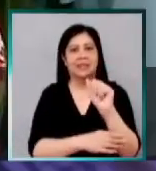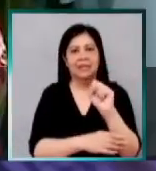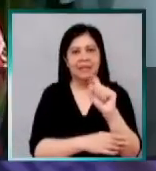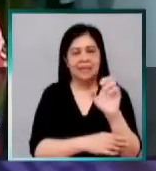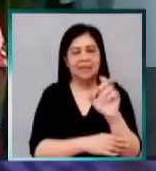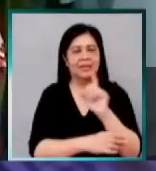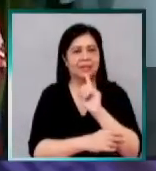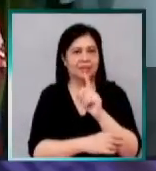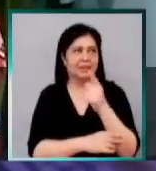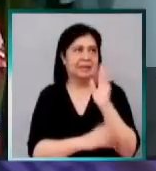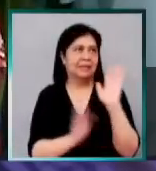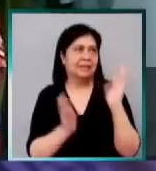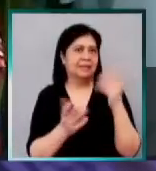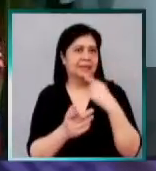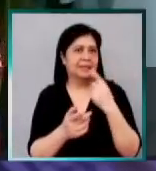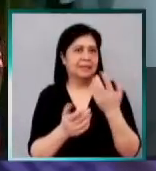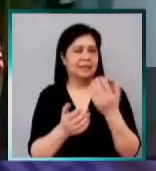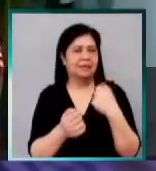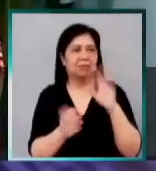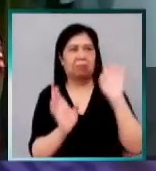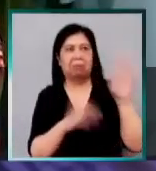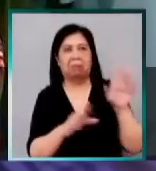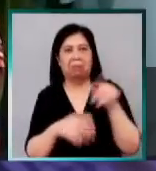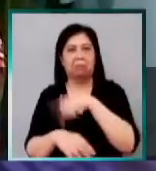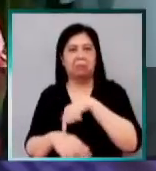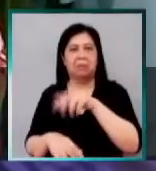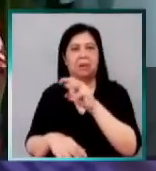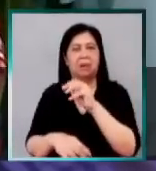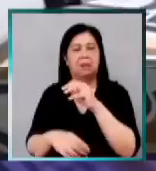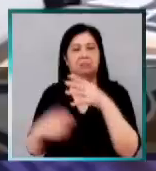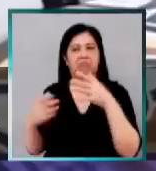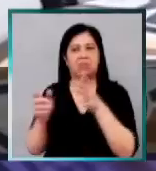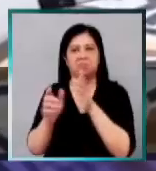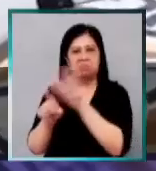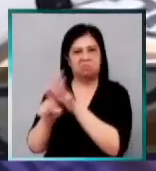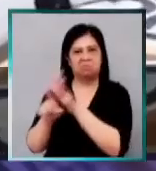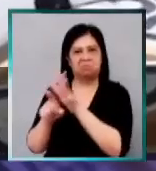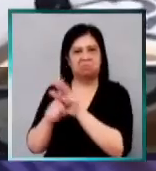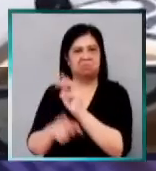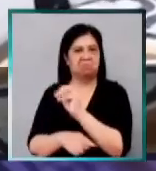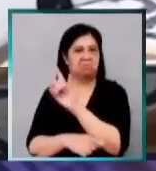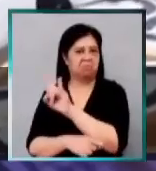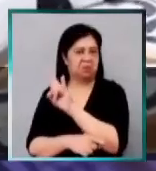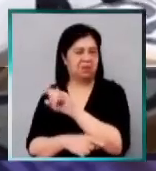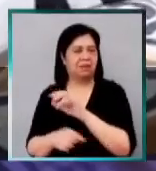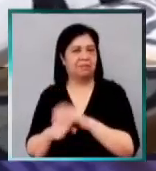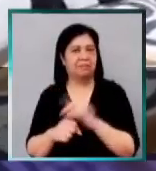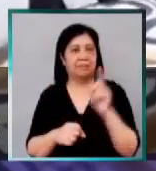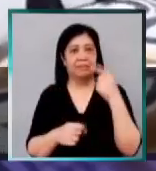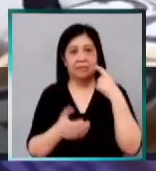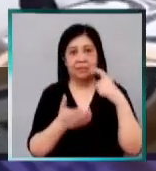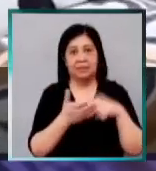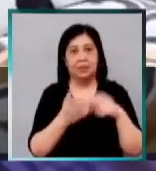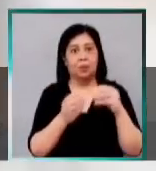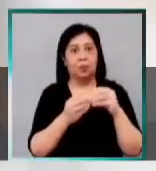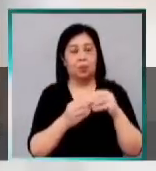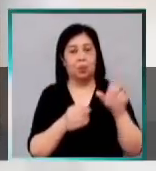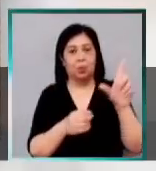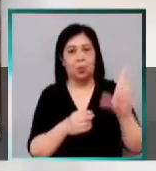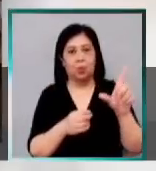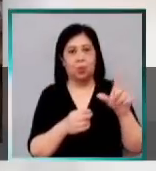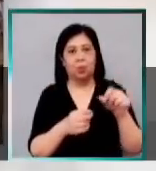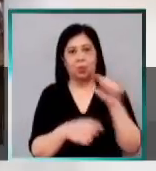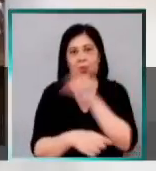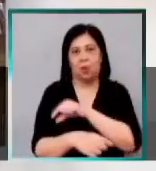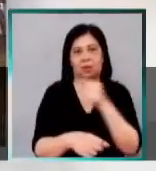parang dinidisregard sila ng mainstream mediums. Puna nga lang ng ilan, mas mababa raw ang kalidad nito kumpara